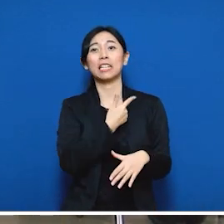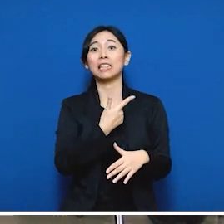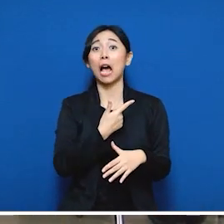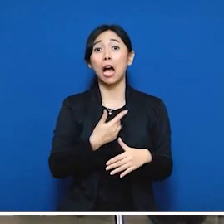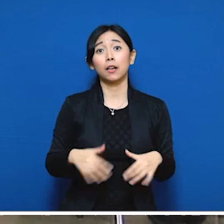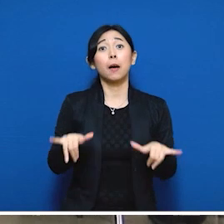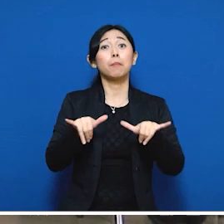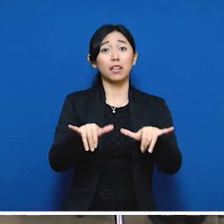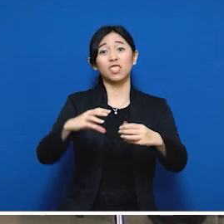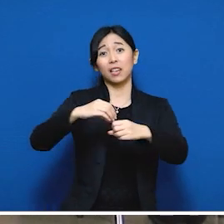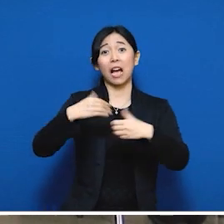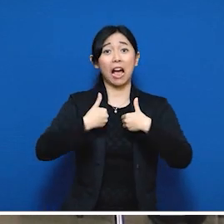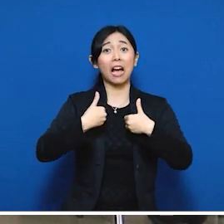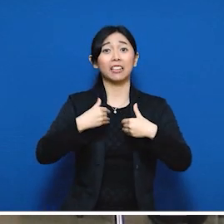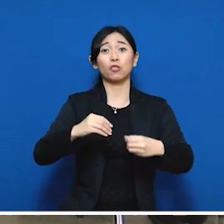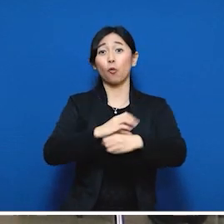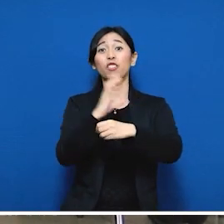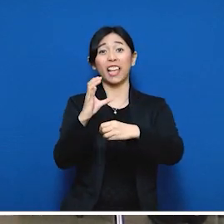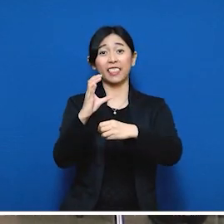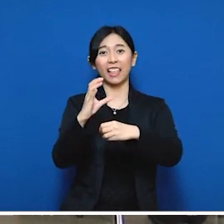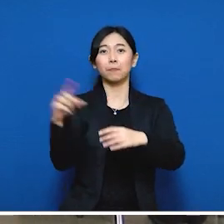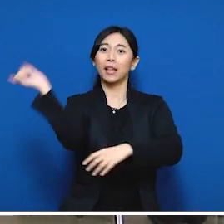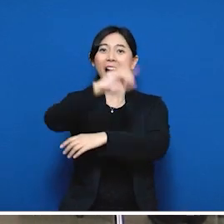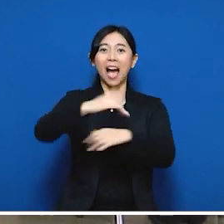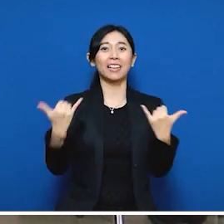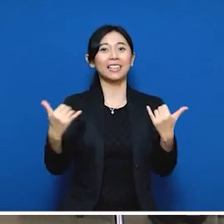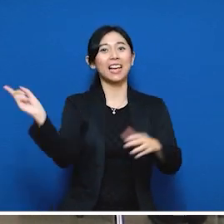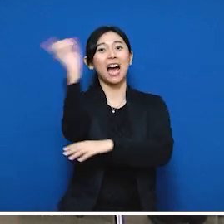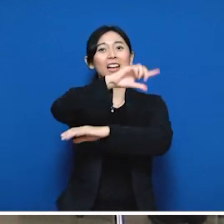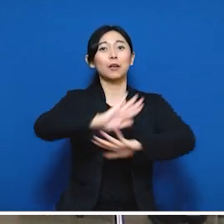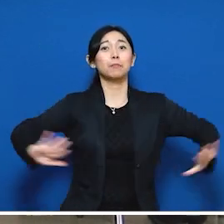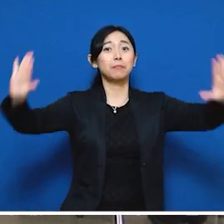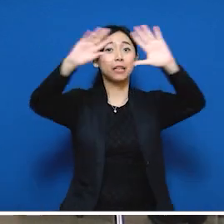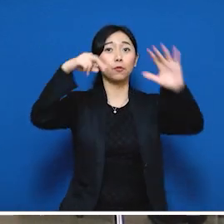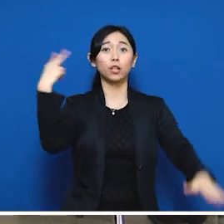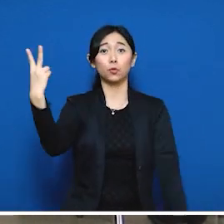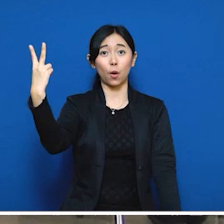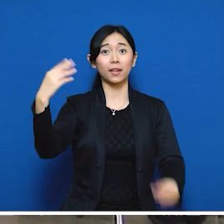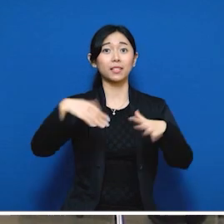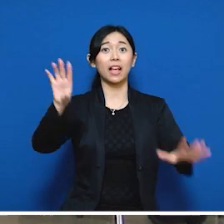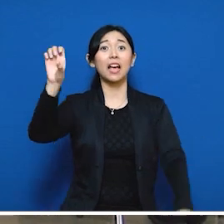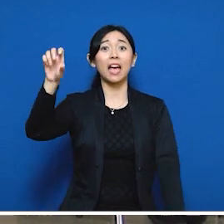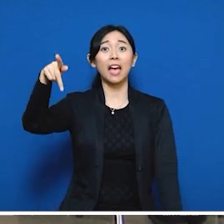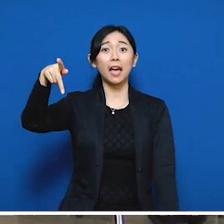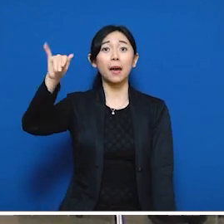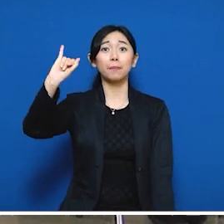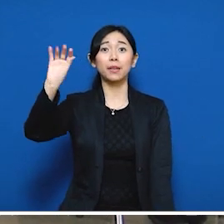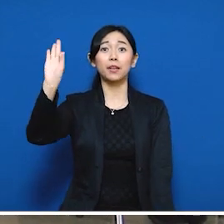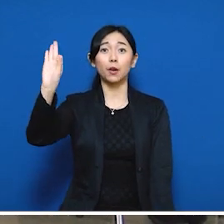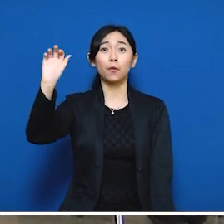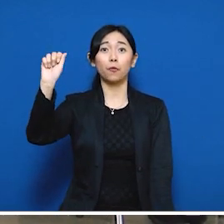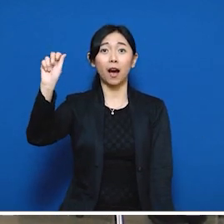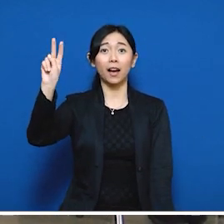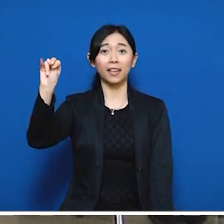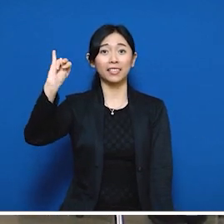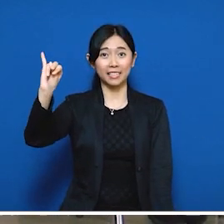suasana pandemi. Hari ini adalah hari Minggu kedua setelah Epifani. Kita akan